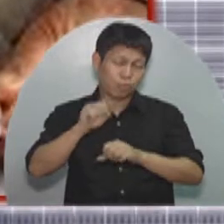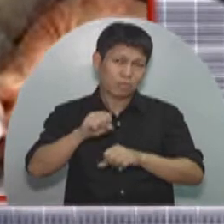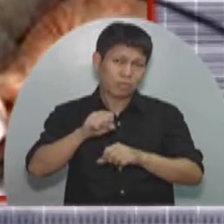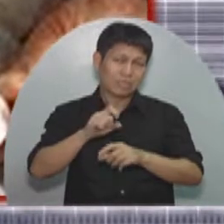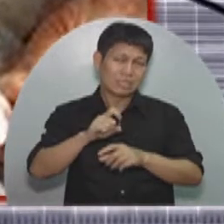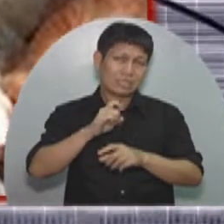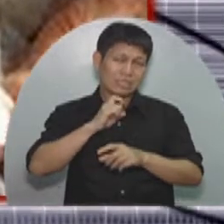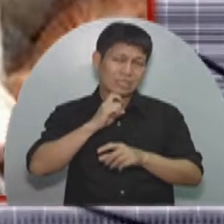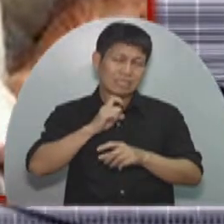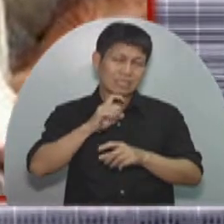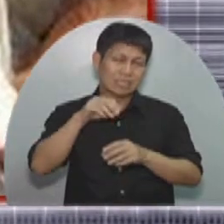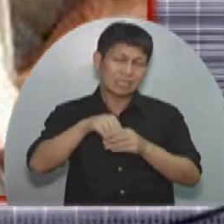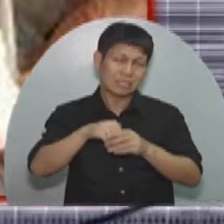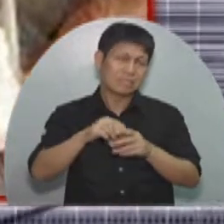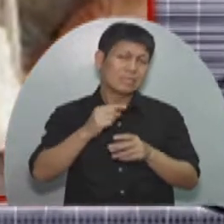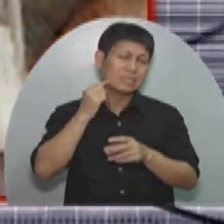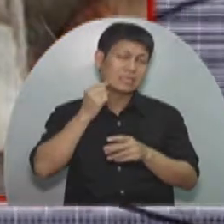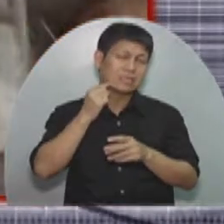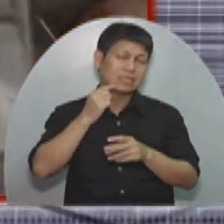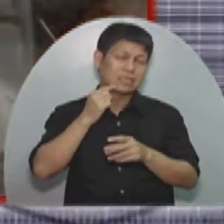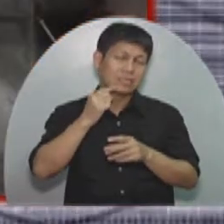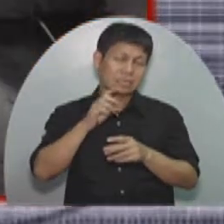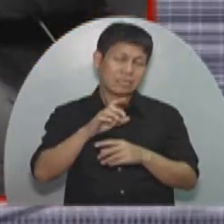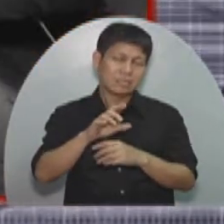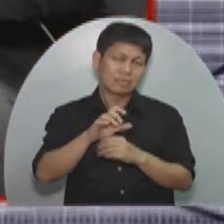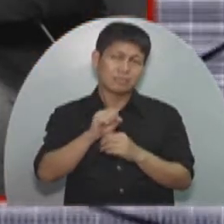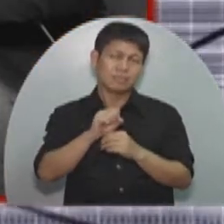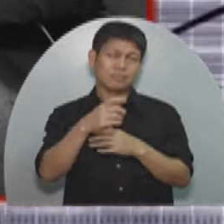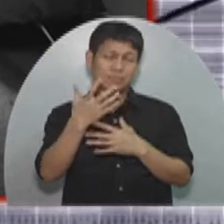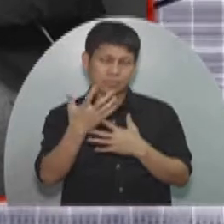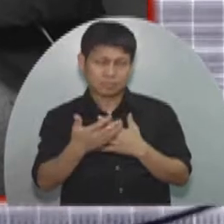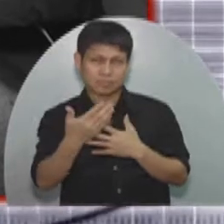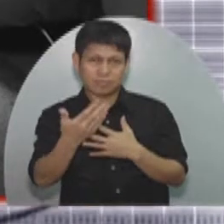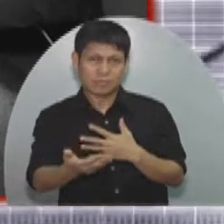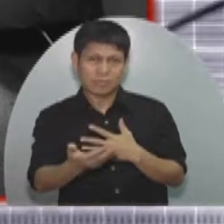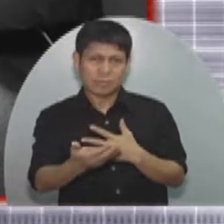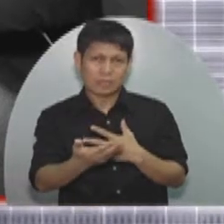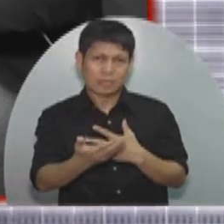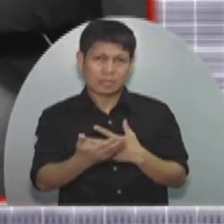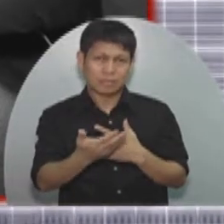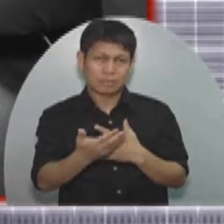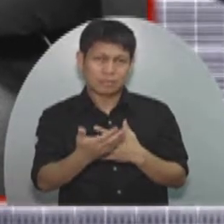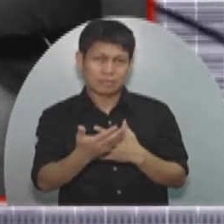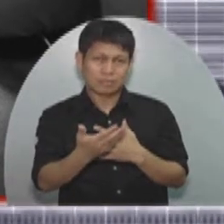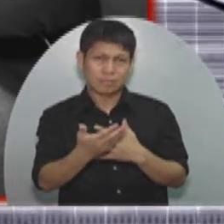titanium implants, no? Yung mga reconstruction plates na tinatawag natin. At syempre pa, kailangan